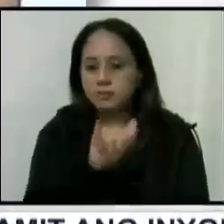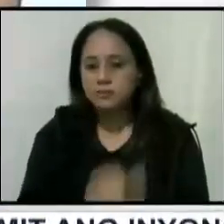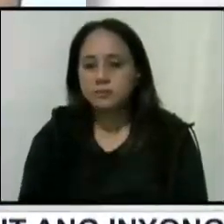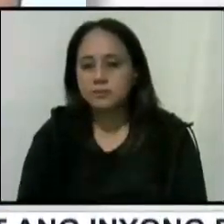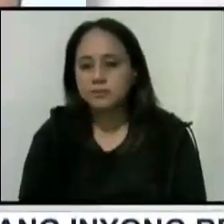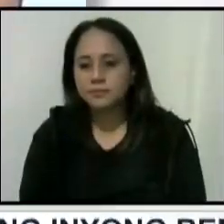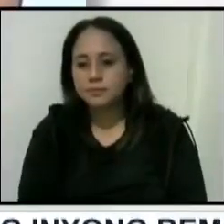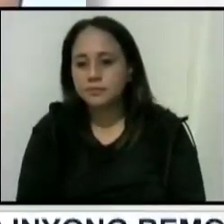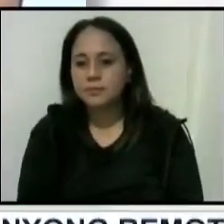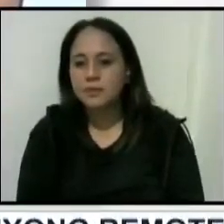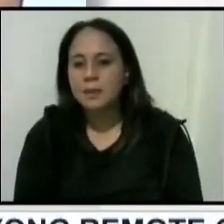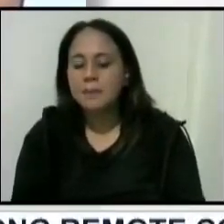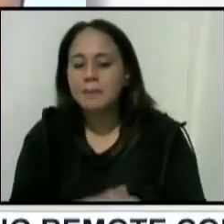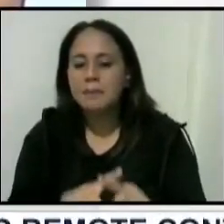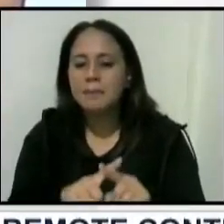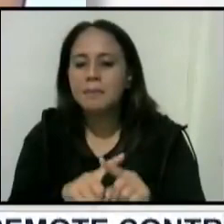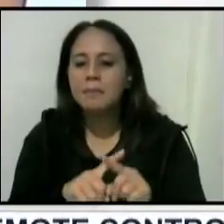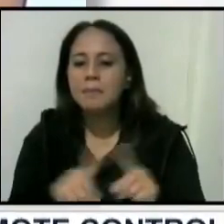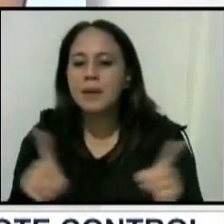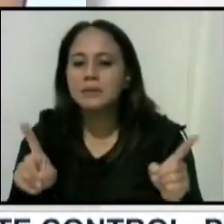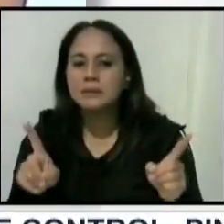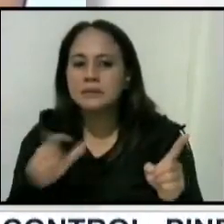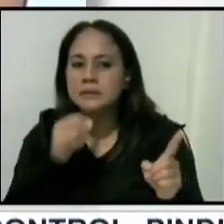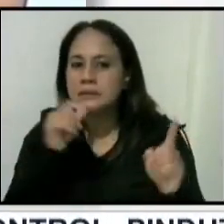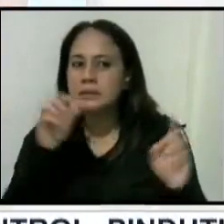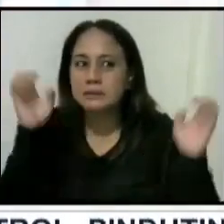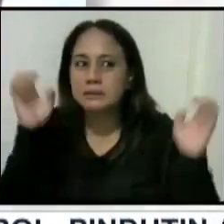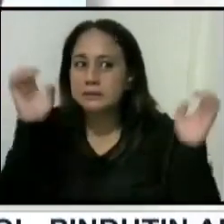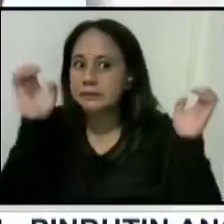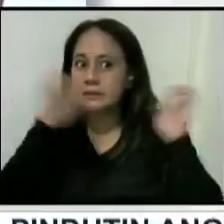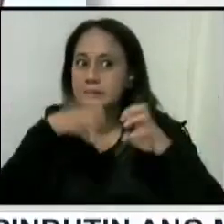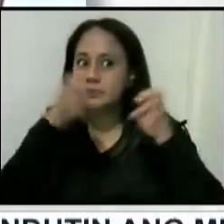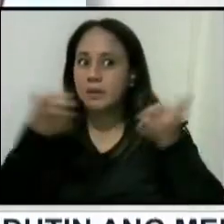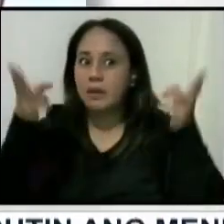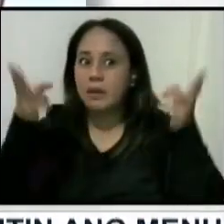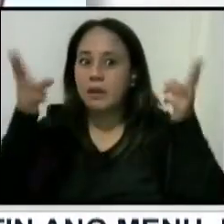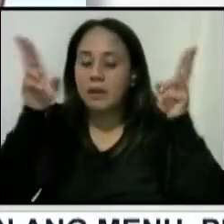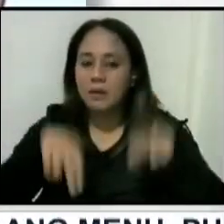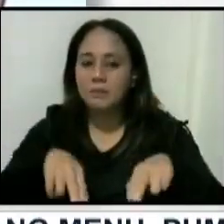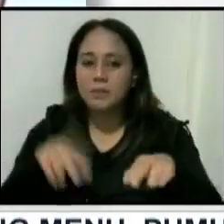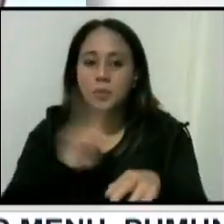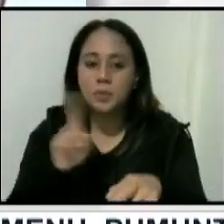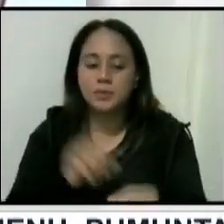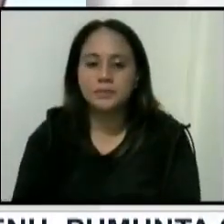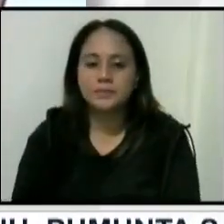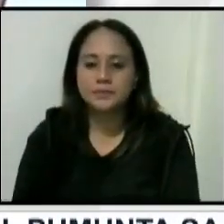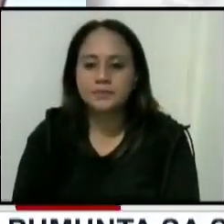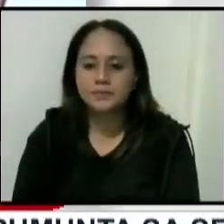Pero sa isang hindi inaasahang pagkakataon. Simula ngayong araw,